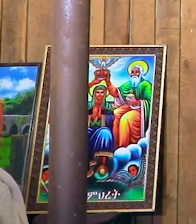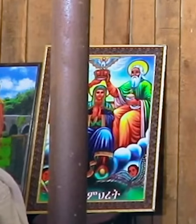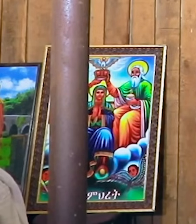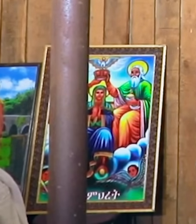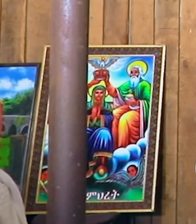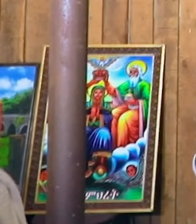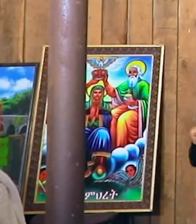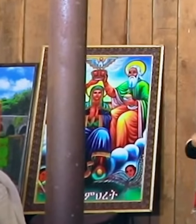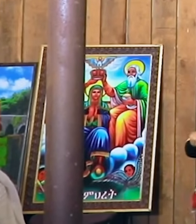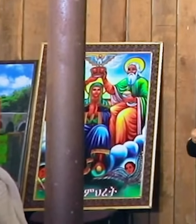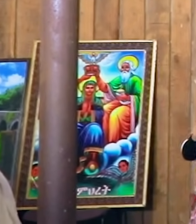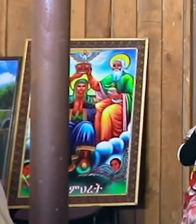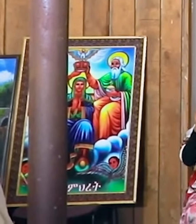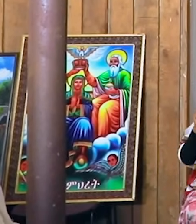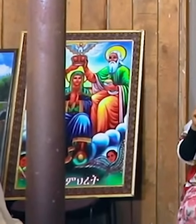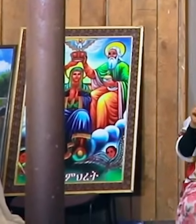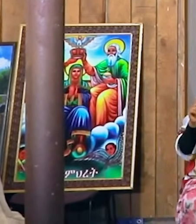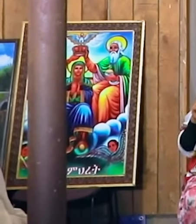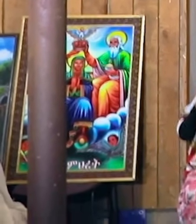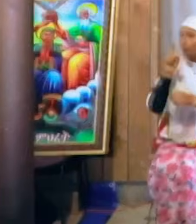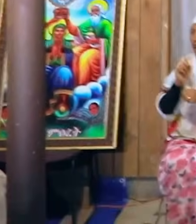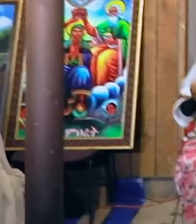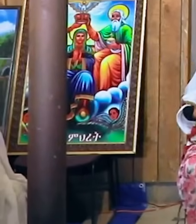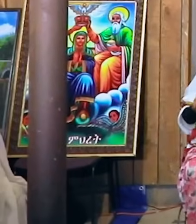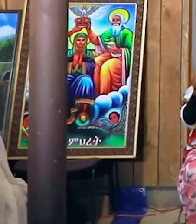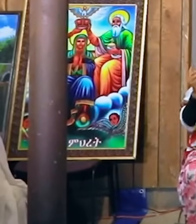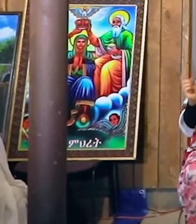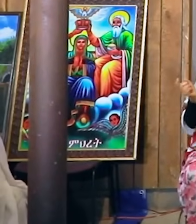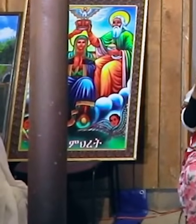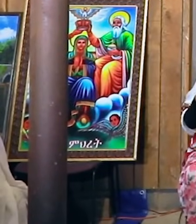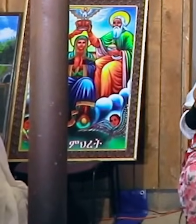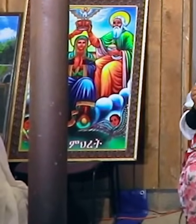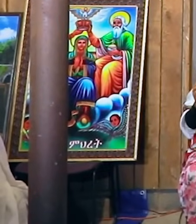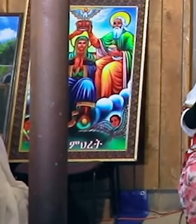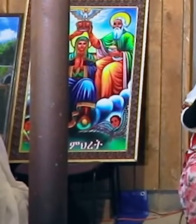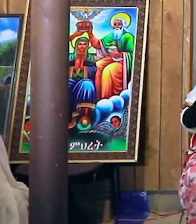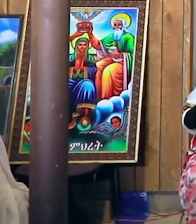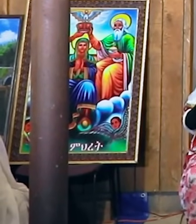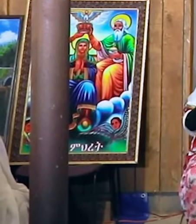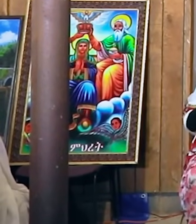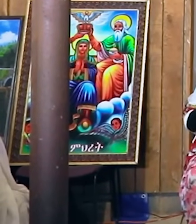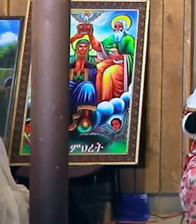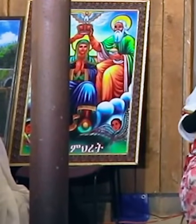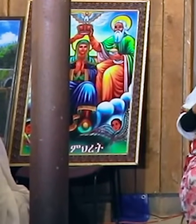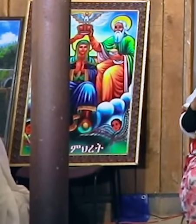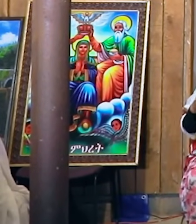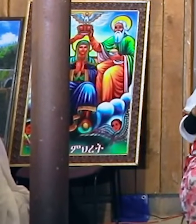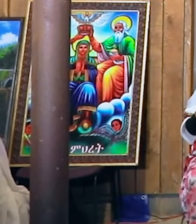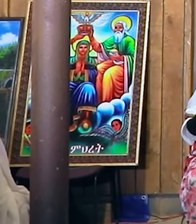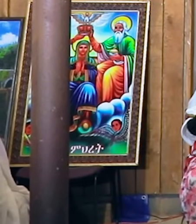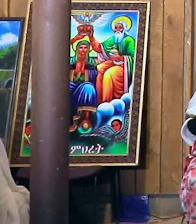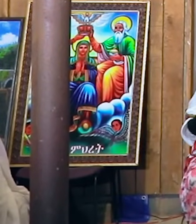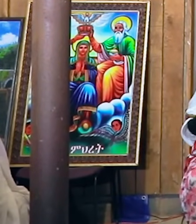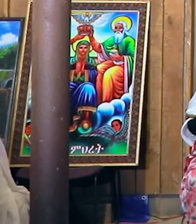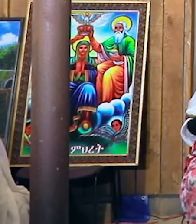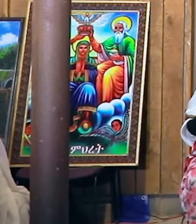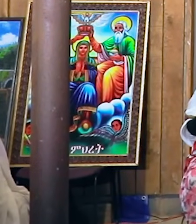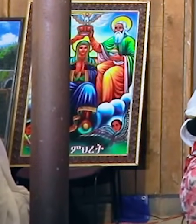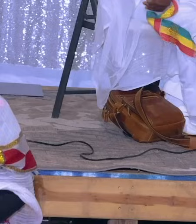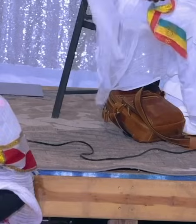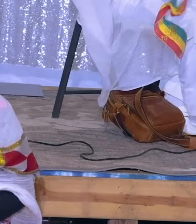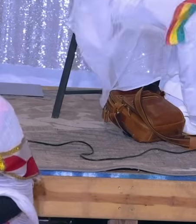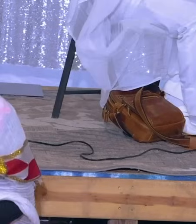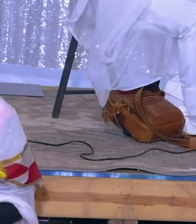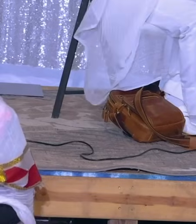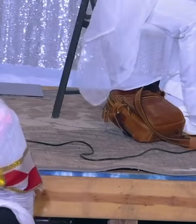ጥያቄዎቹ ብዙ ስለሆኑ ነው ጠቅለል ጠቅለል እያደረኩ ተመሳሳዩ ለአንድ መምህር ማቅረበው። እንግዲህ እንደሚሆን እያደረጉ መምህራኖቻችን ይመልሱናል ማለት ነው።